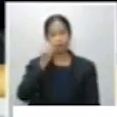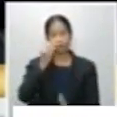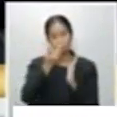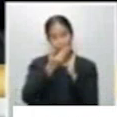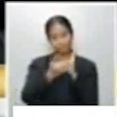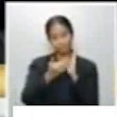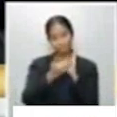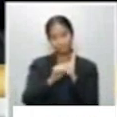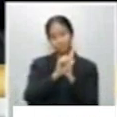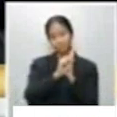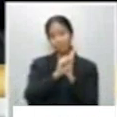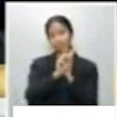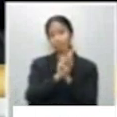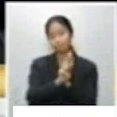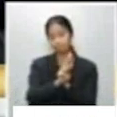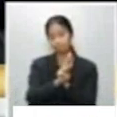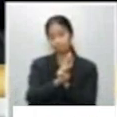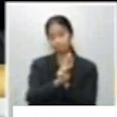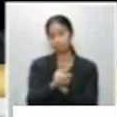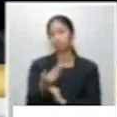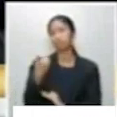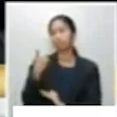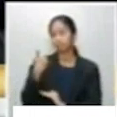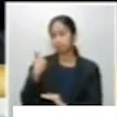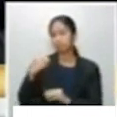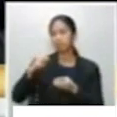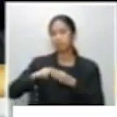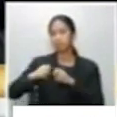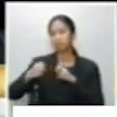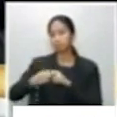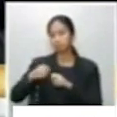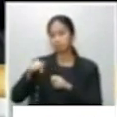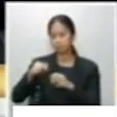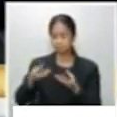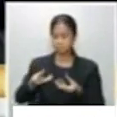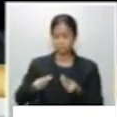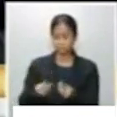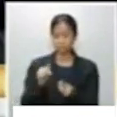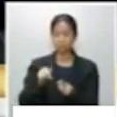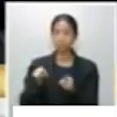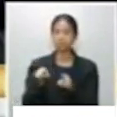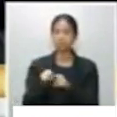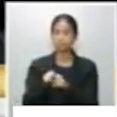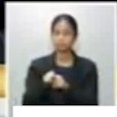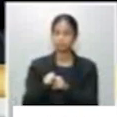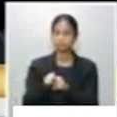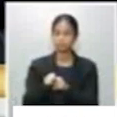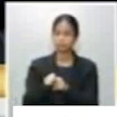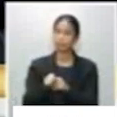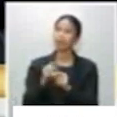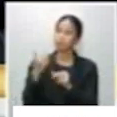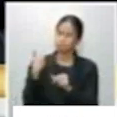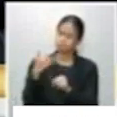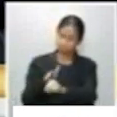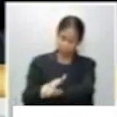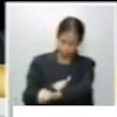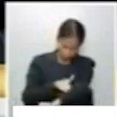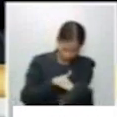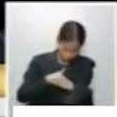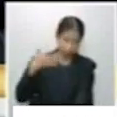มือนกันก็มีปัญหาเรื่องที่ทำกินและมีมานานแล้ว